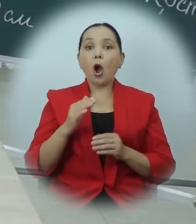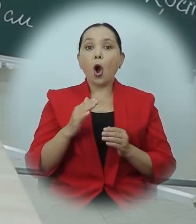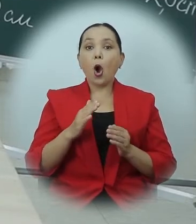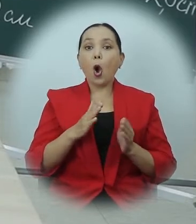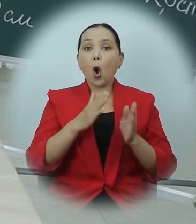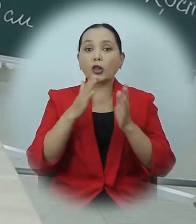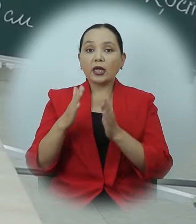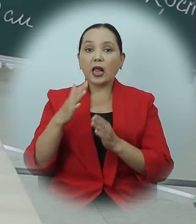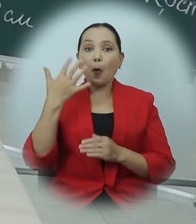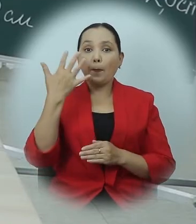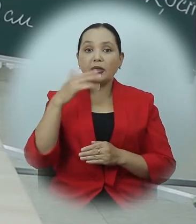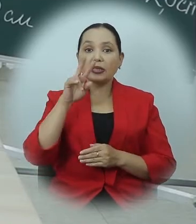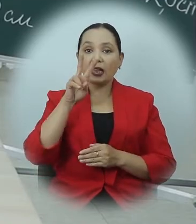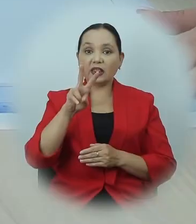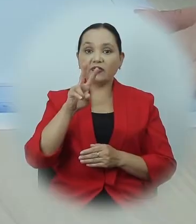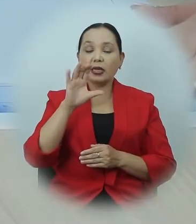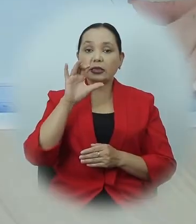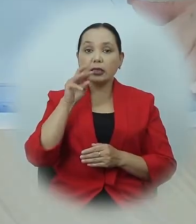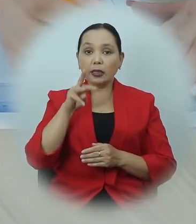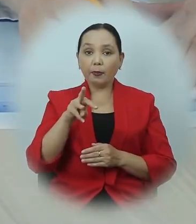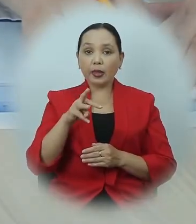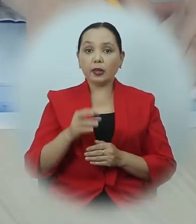Откладываем 52 сантиметра.